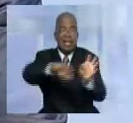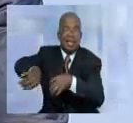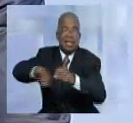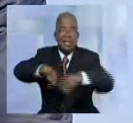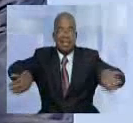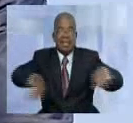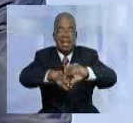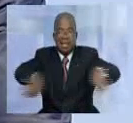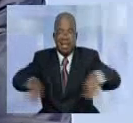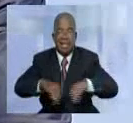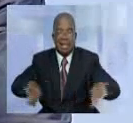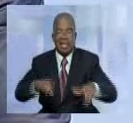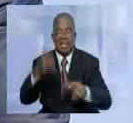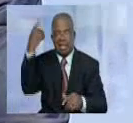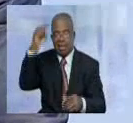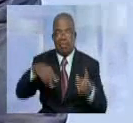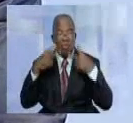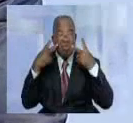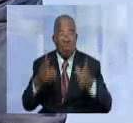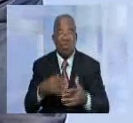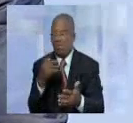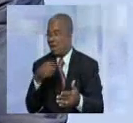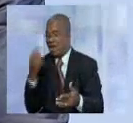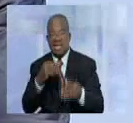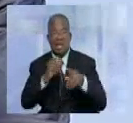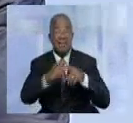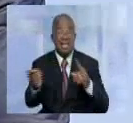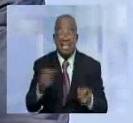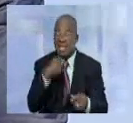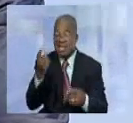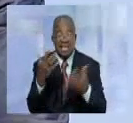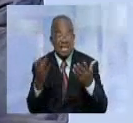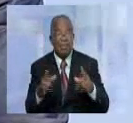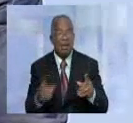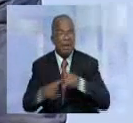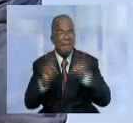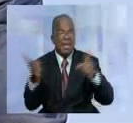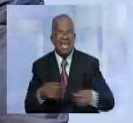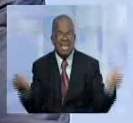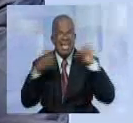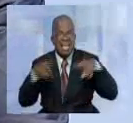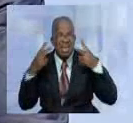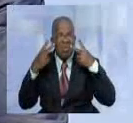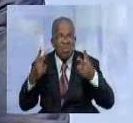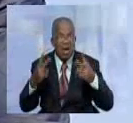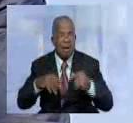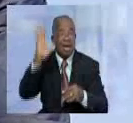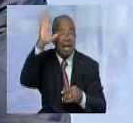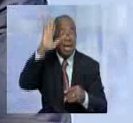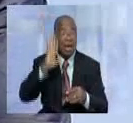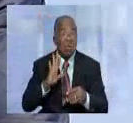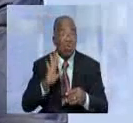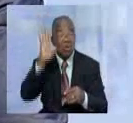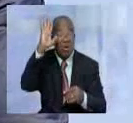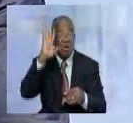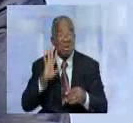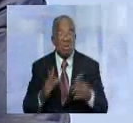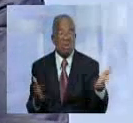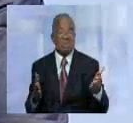certainement tout ce qui était là-dedans. Mais quand on regarde à l'œil nu, par la couleur du